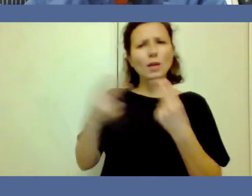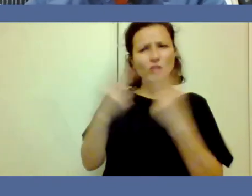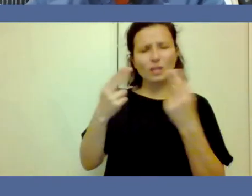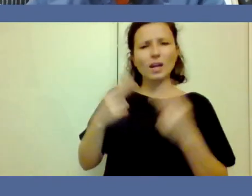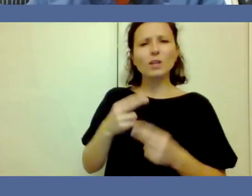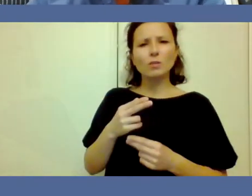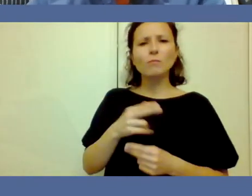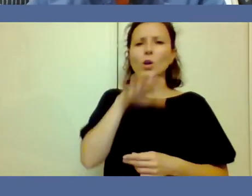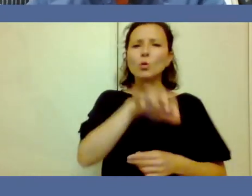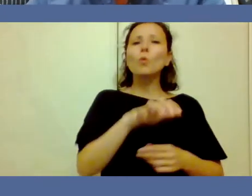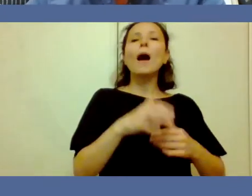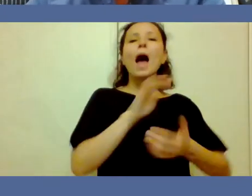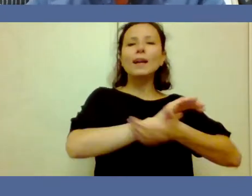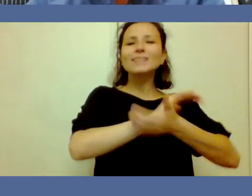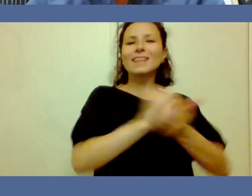Była dziennikarka Gazety Krakowskiej. Absolutnie